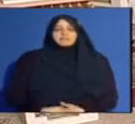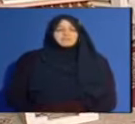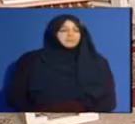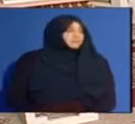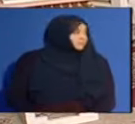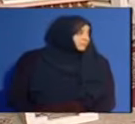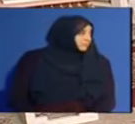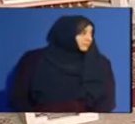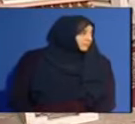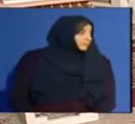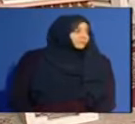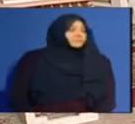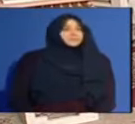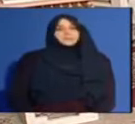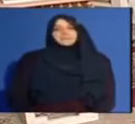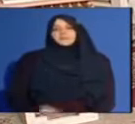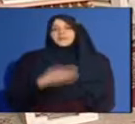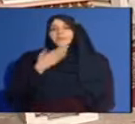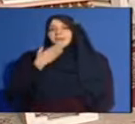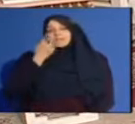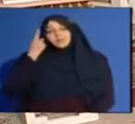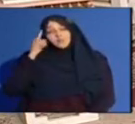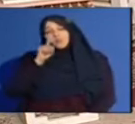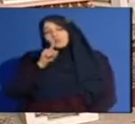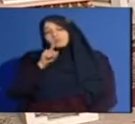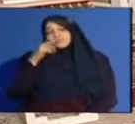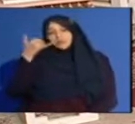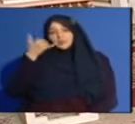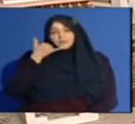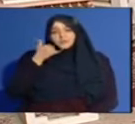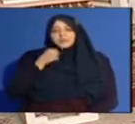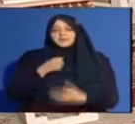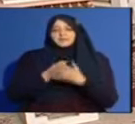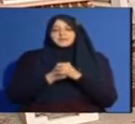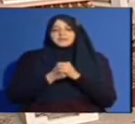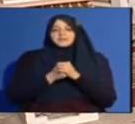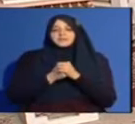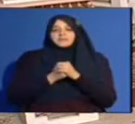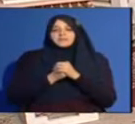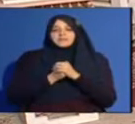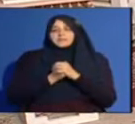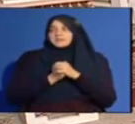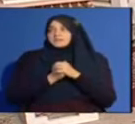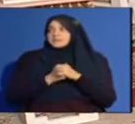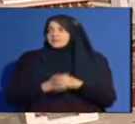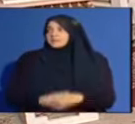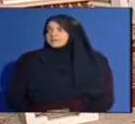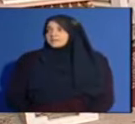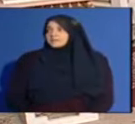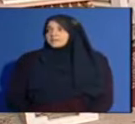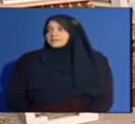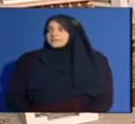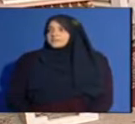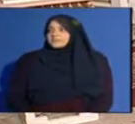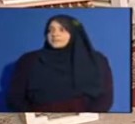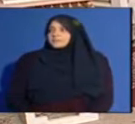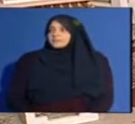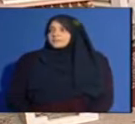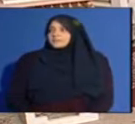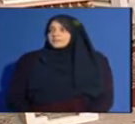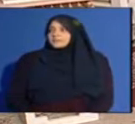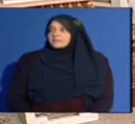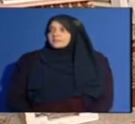للمهاجرين. شكرا على اتصالك وعلى هذه المداخله كريم. دكتور